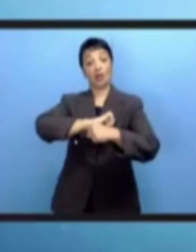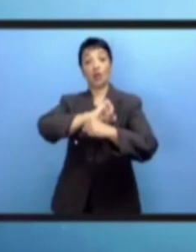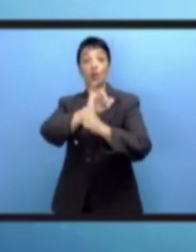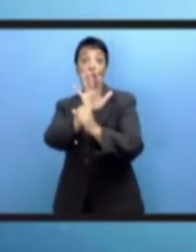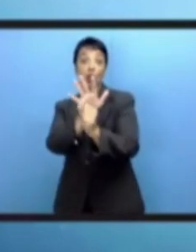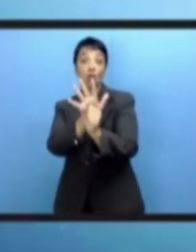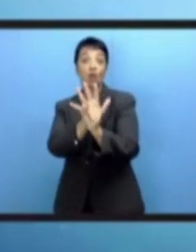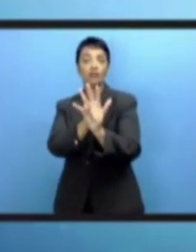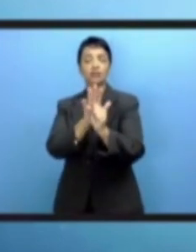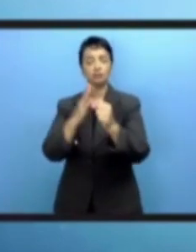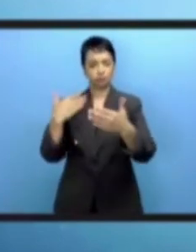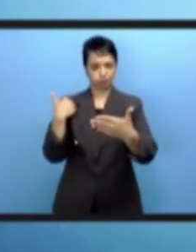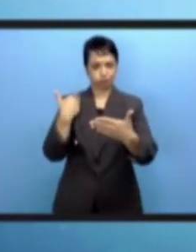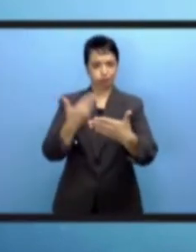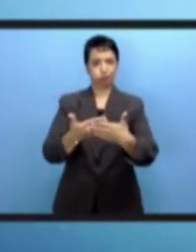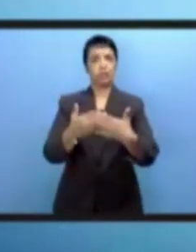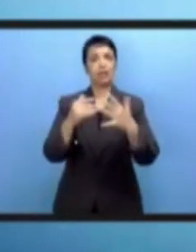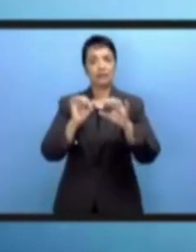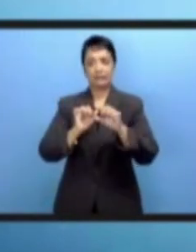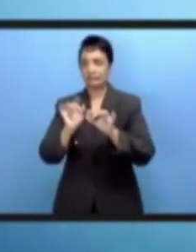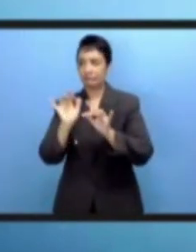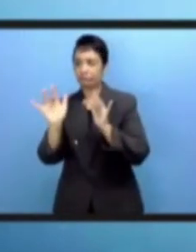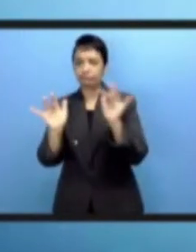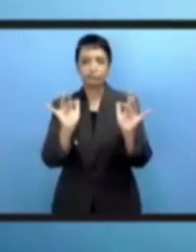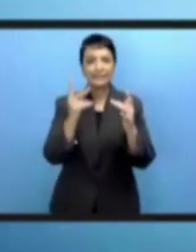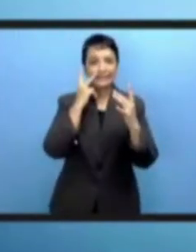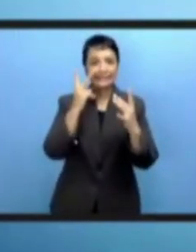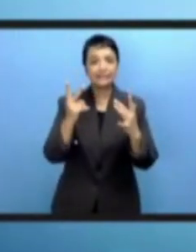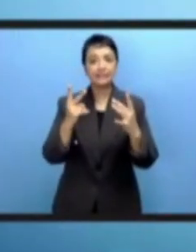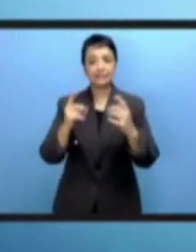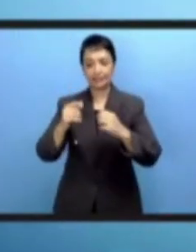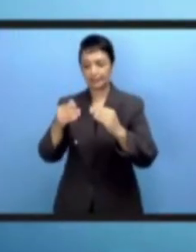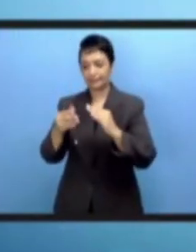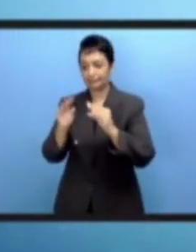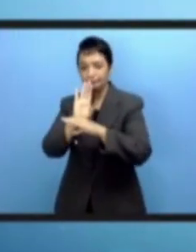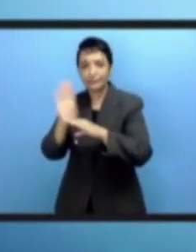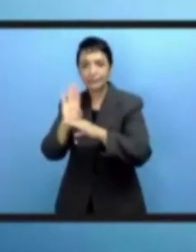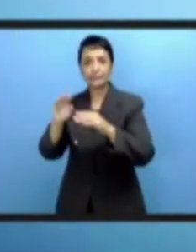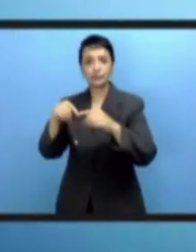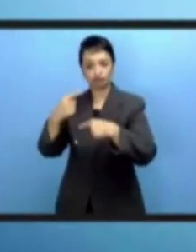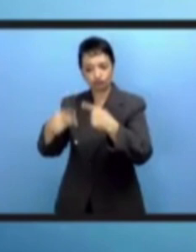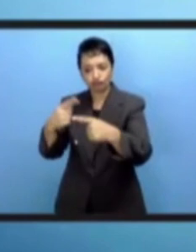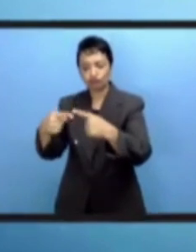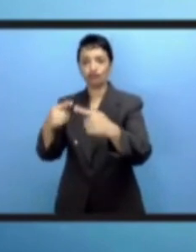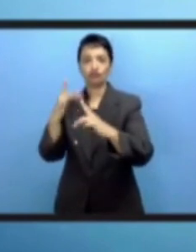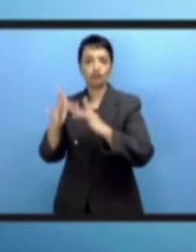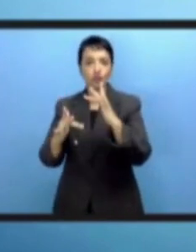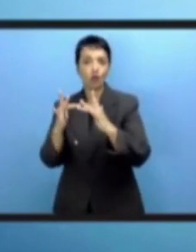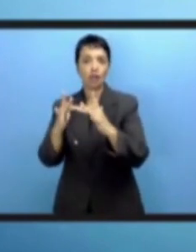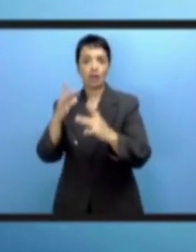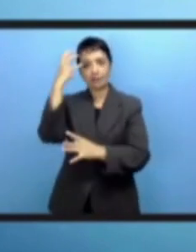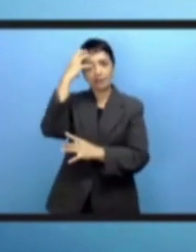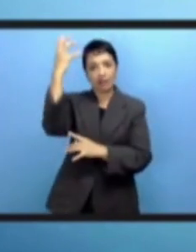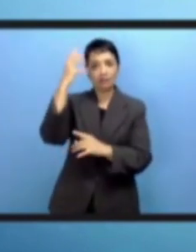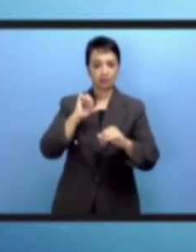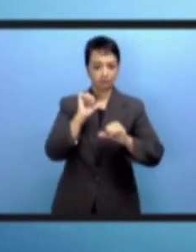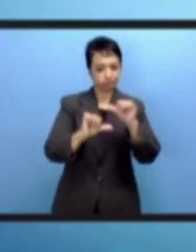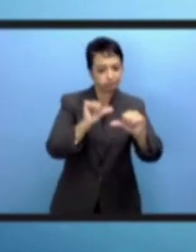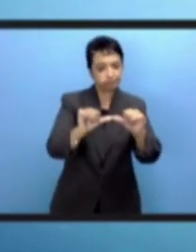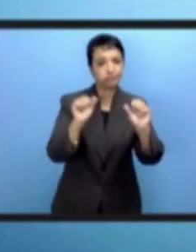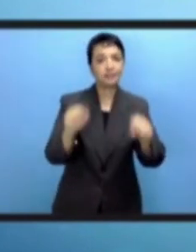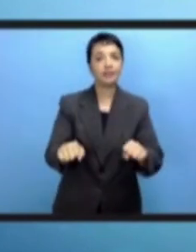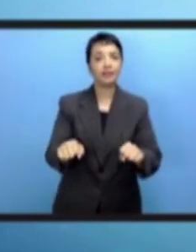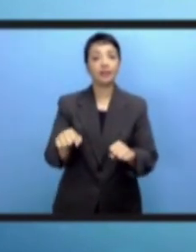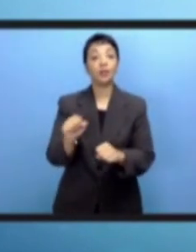С другой стороны, у нас была возможность провести несколько правительственных встреч с представителями